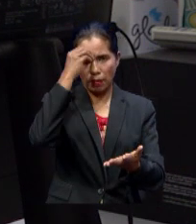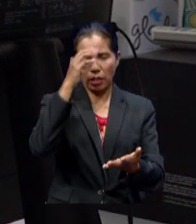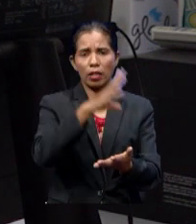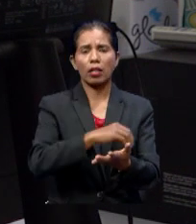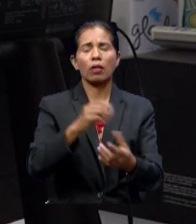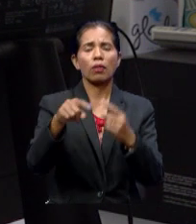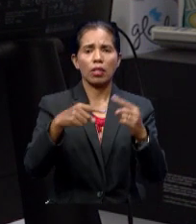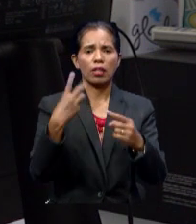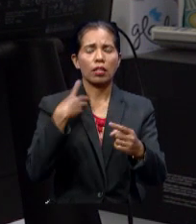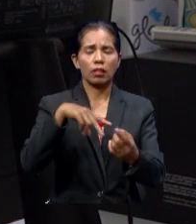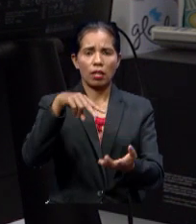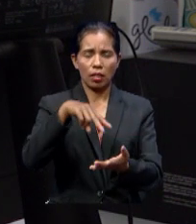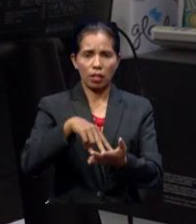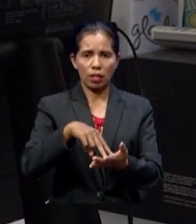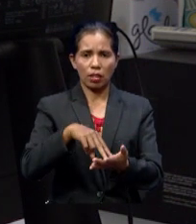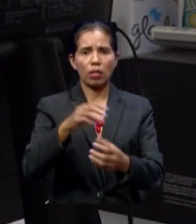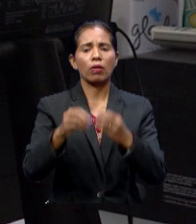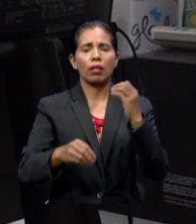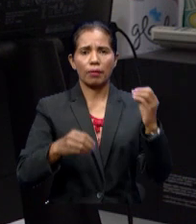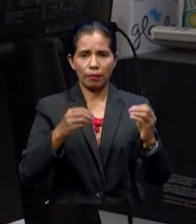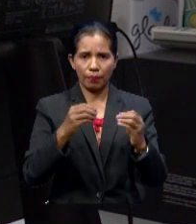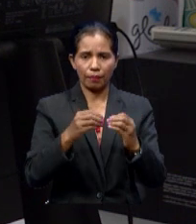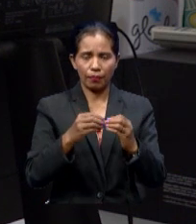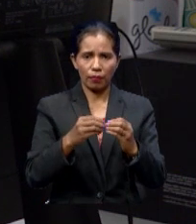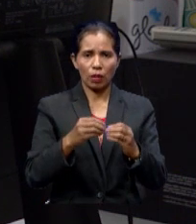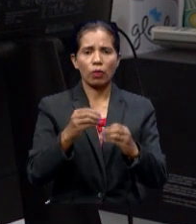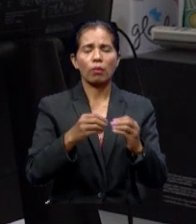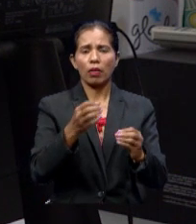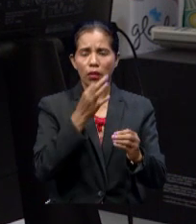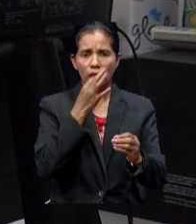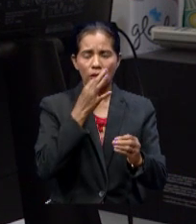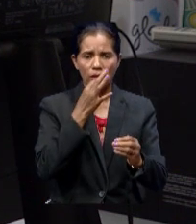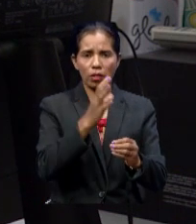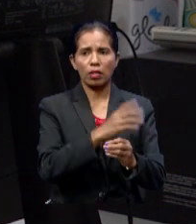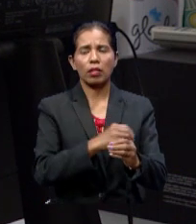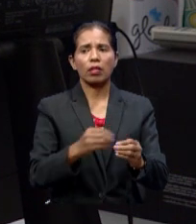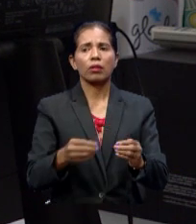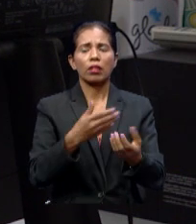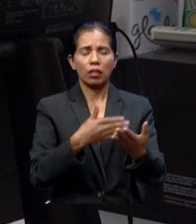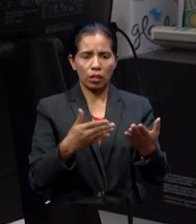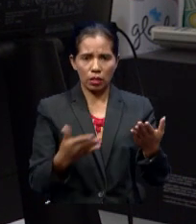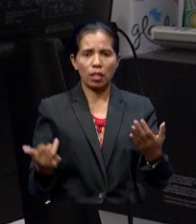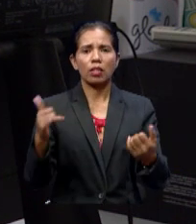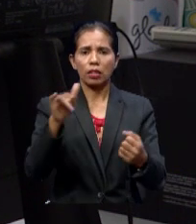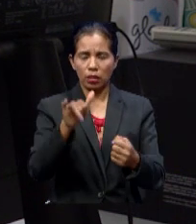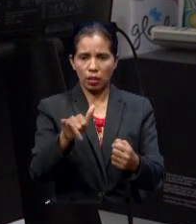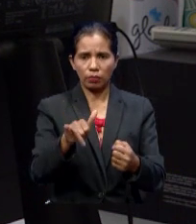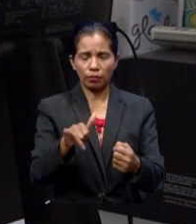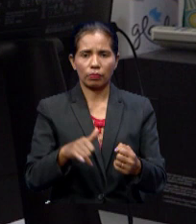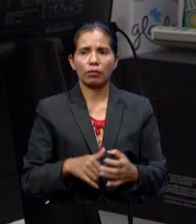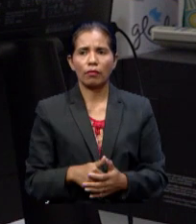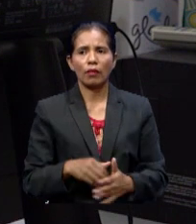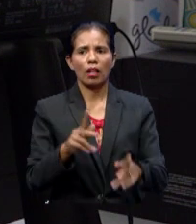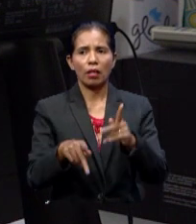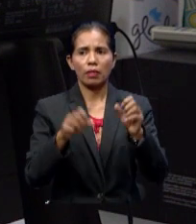to bila establece standar ida ba ai han las det ai han ma be produto sa nebe ma ya